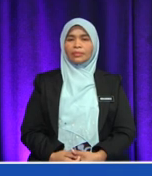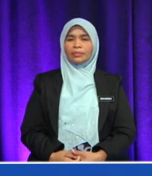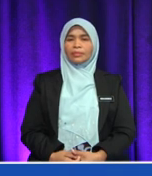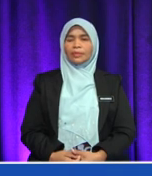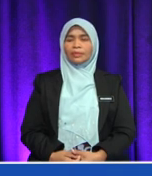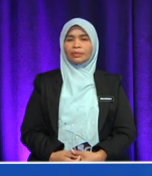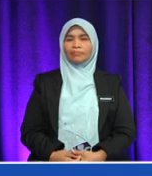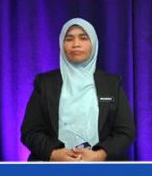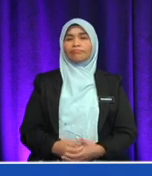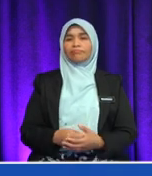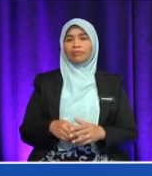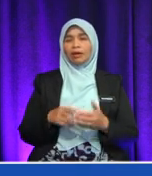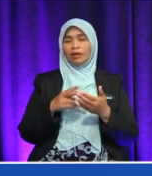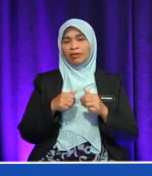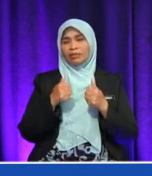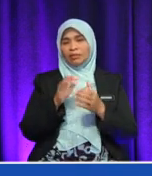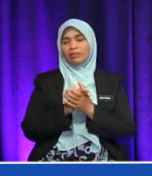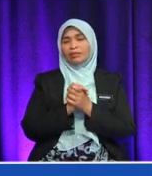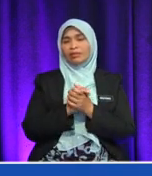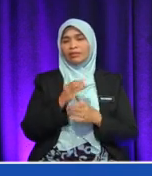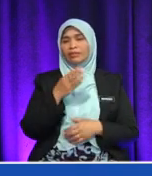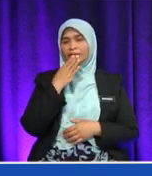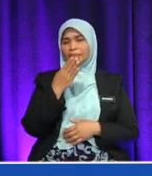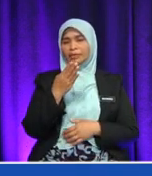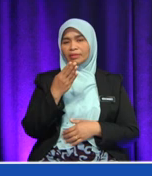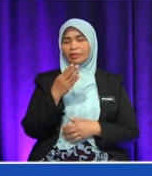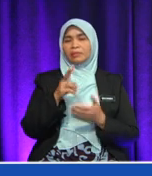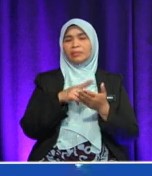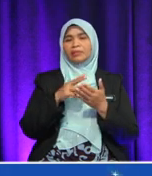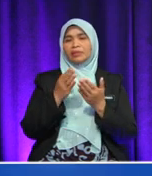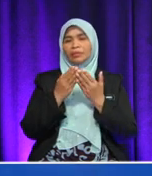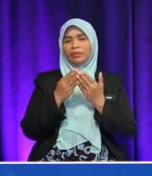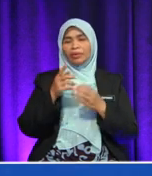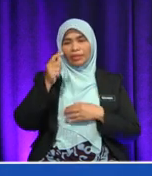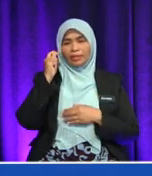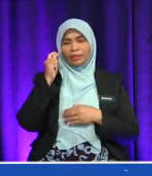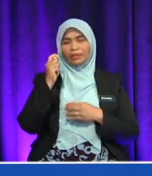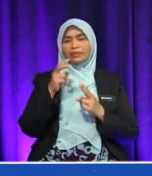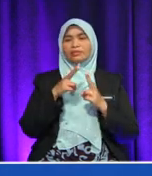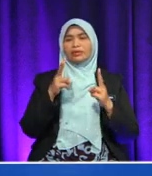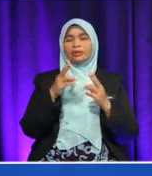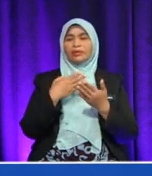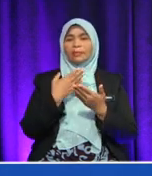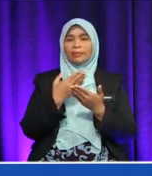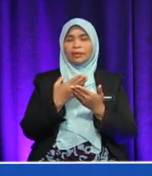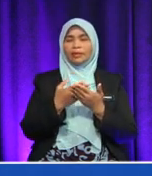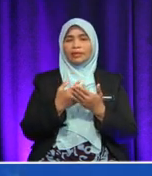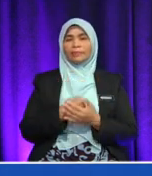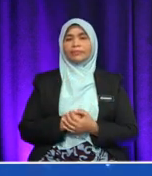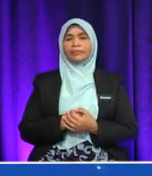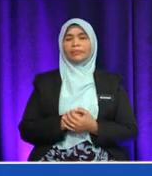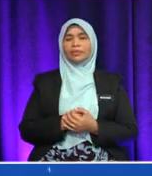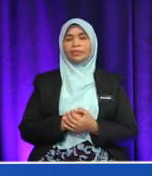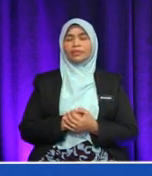Raja Balqis Tania dan terima kasih bacaannya sangat-sangat baik antara pengertian gitulah